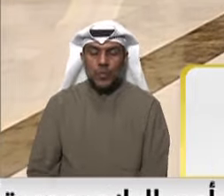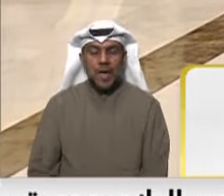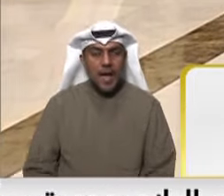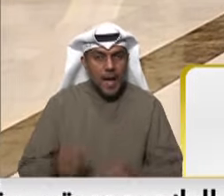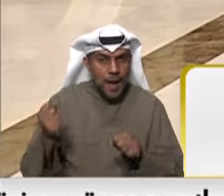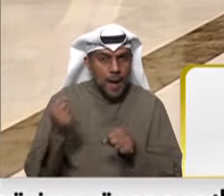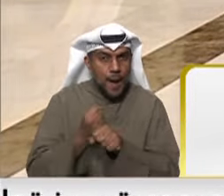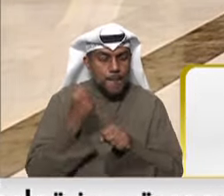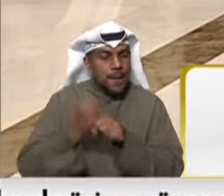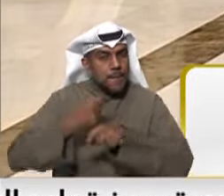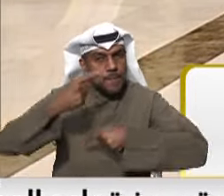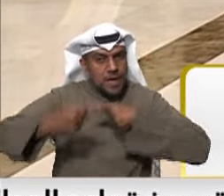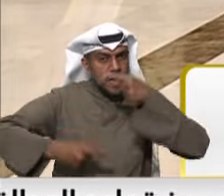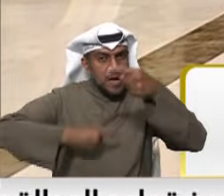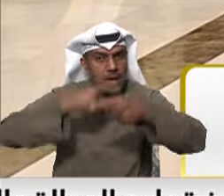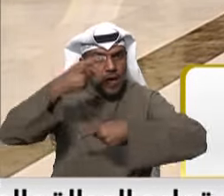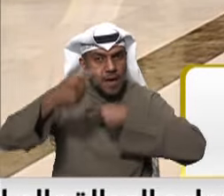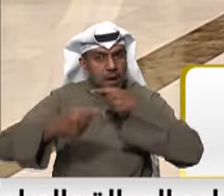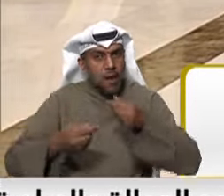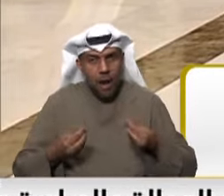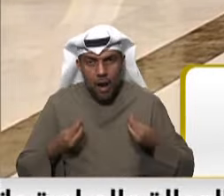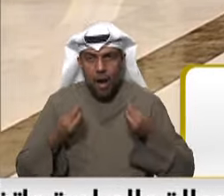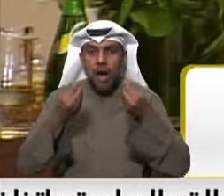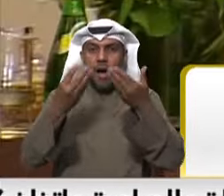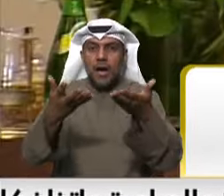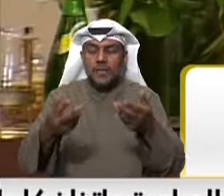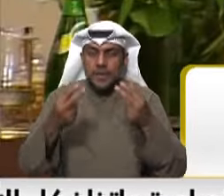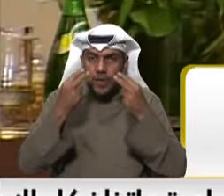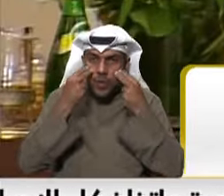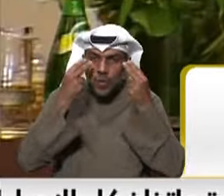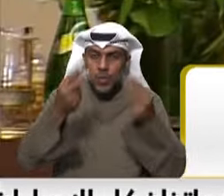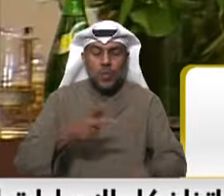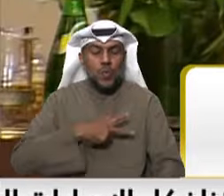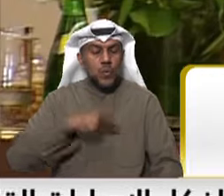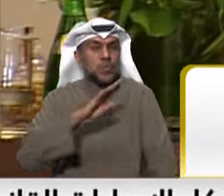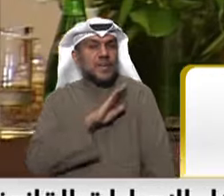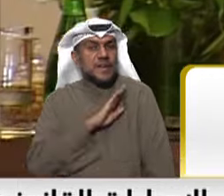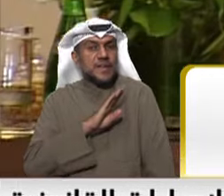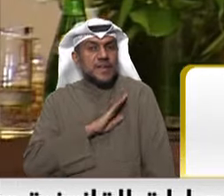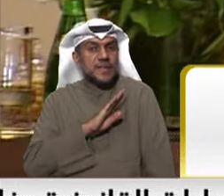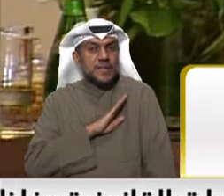مسيرة التضحية والعطاء من منتسبي وزارة الدفاع،